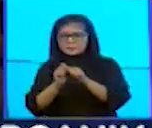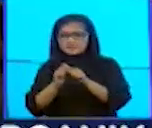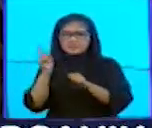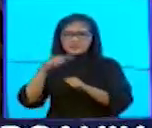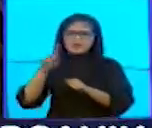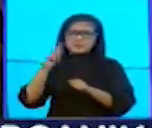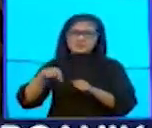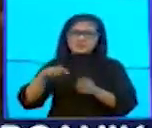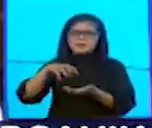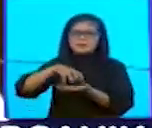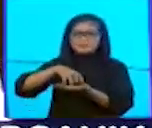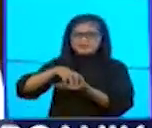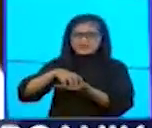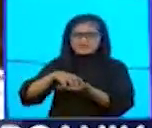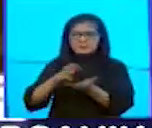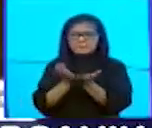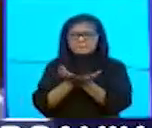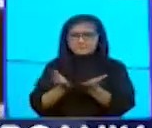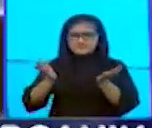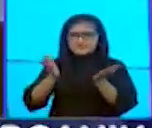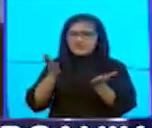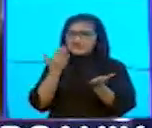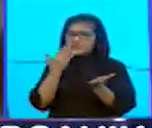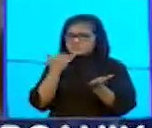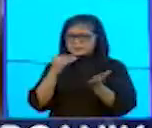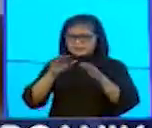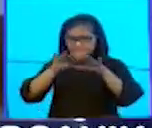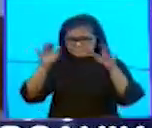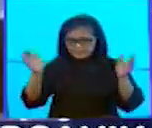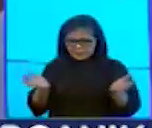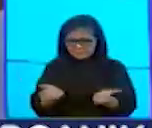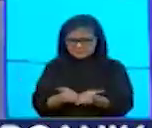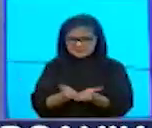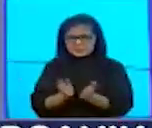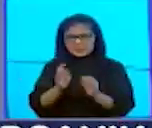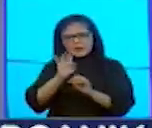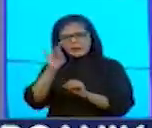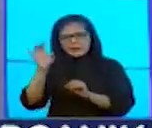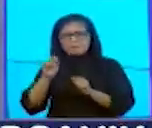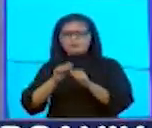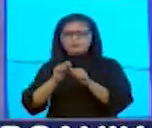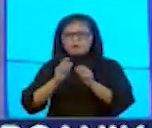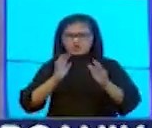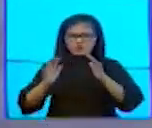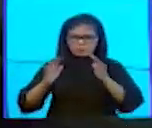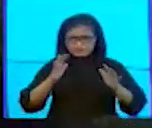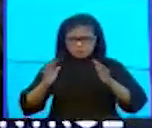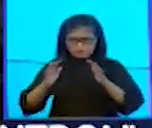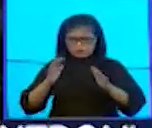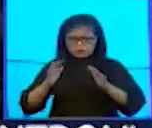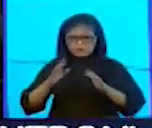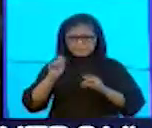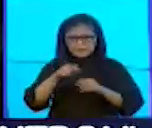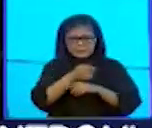pot bunga, ember, serta ban tidak terpakai untuk dijadikan robot. Robot digerakkan remote control dapat